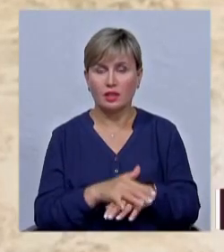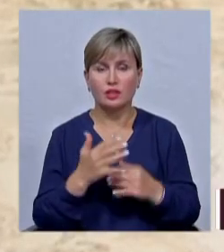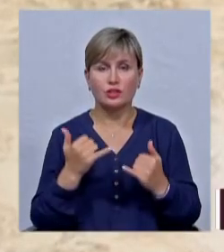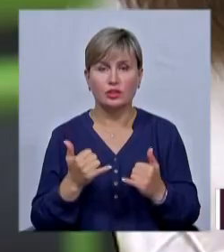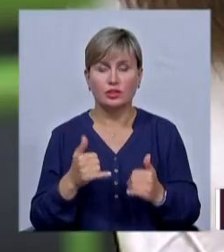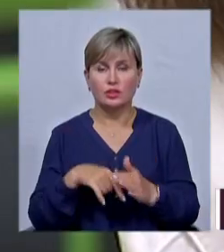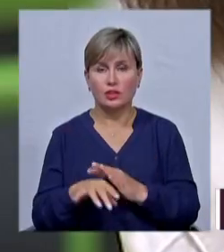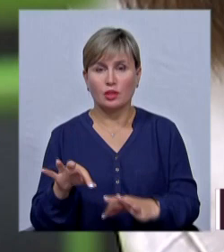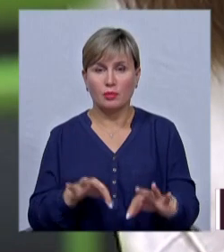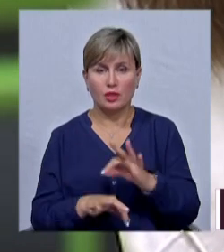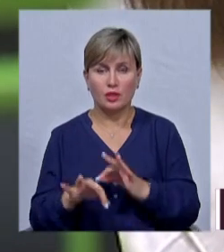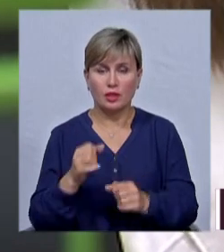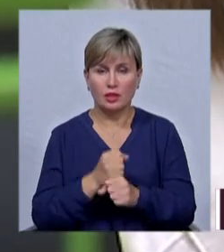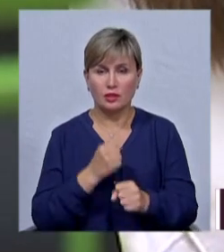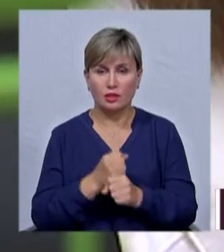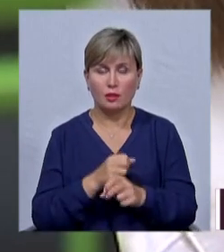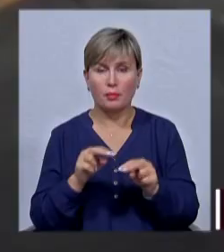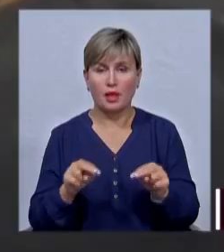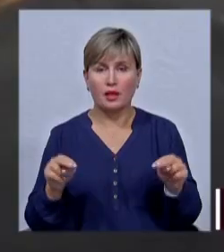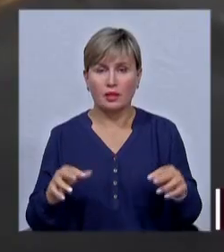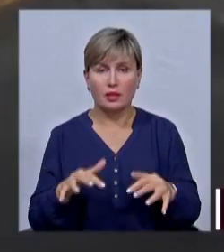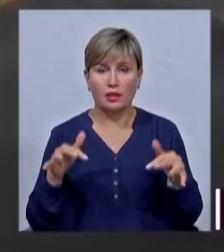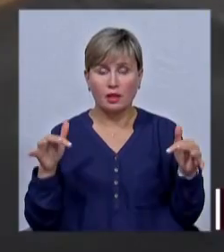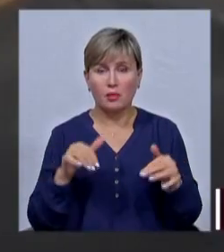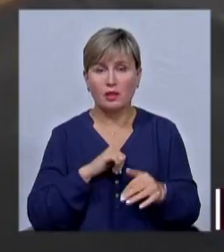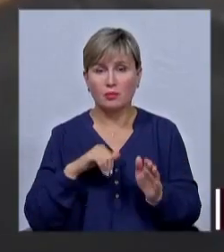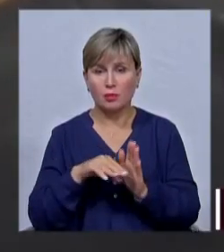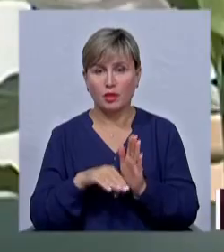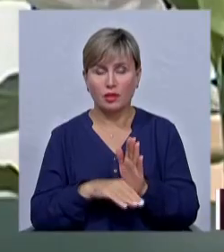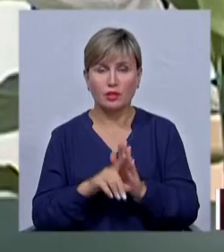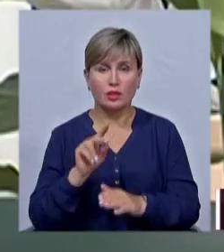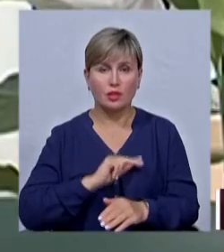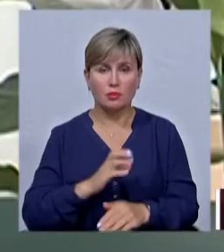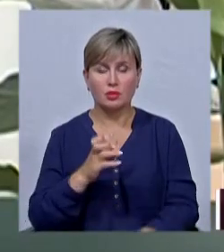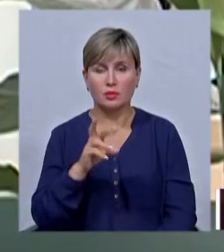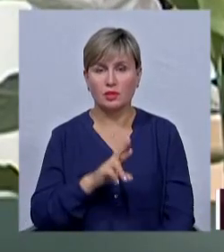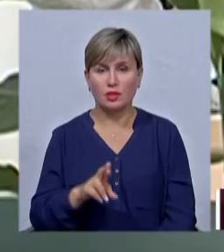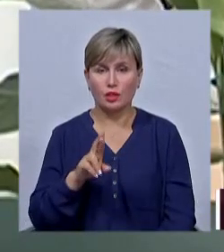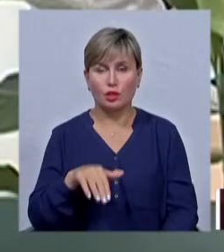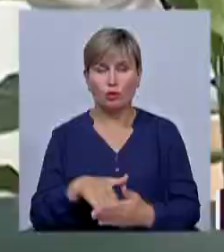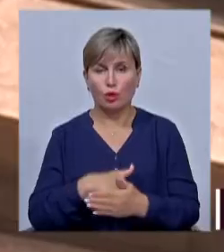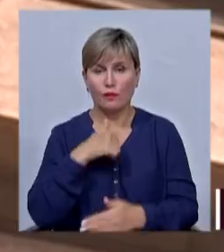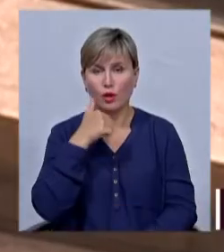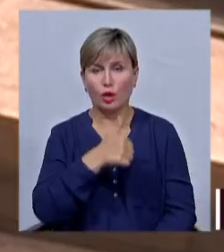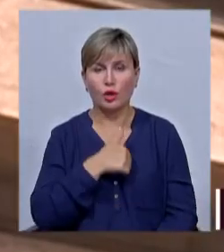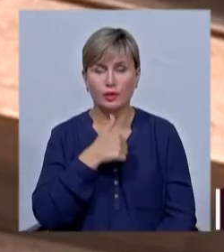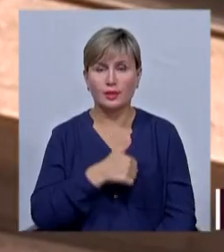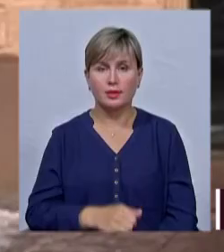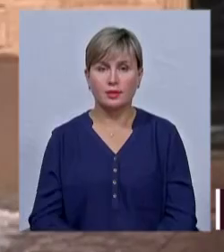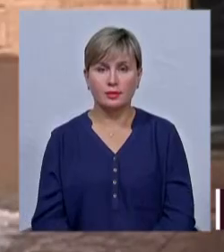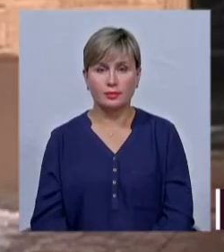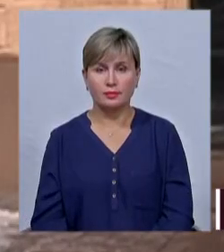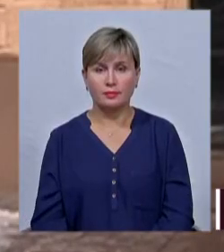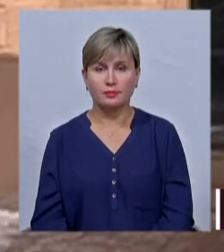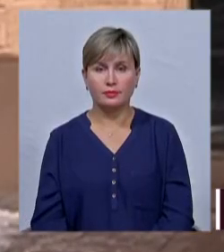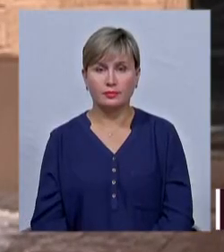проект находится на разработке мажилисе парламента но сама программа должна заработать с 1 января нового года татьяна ким рашид